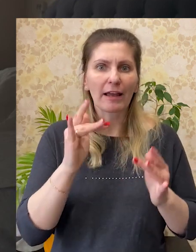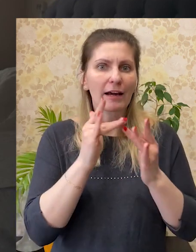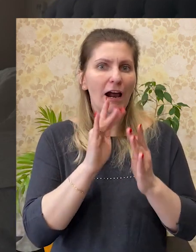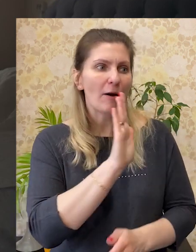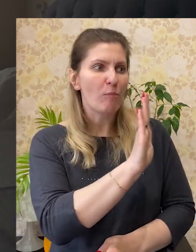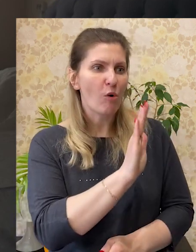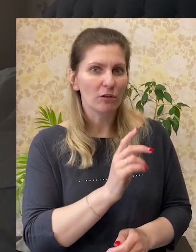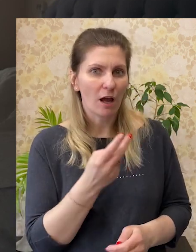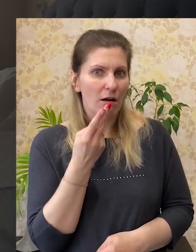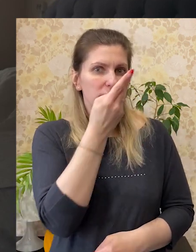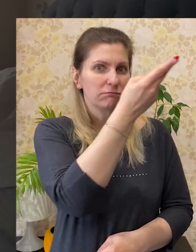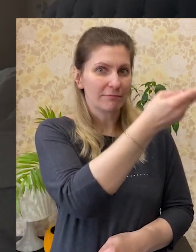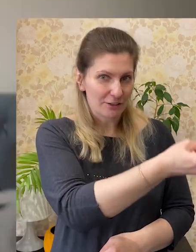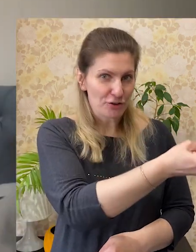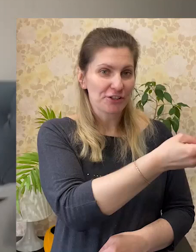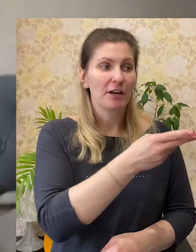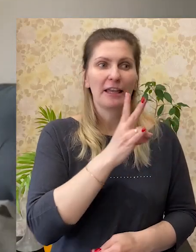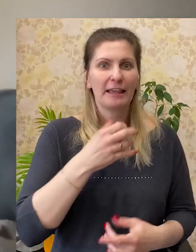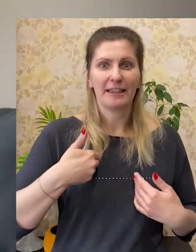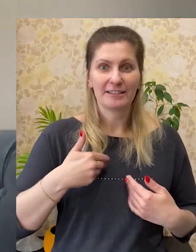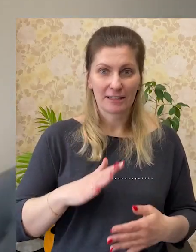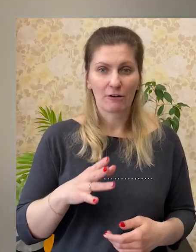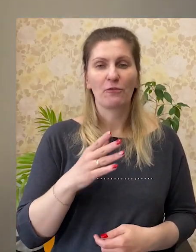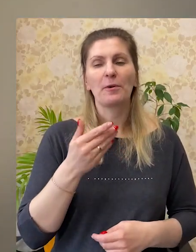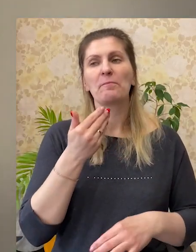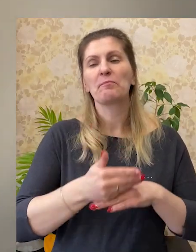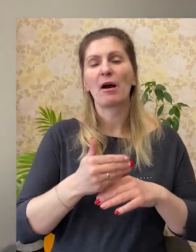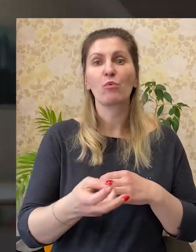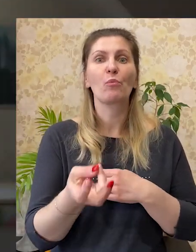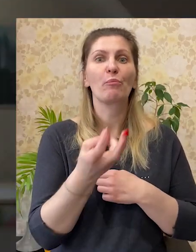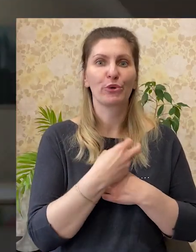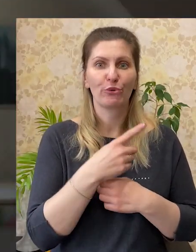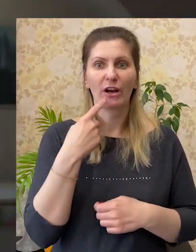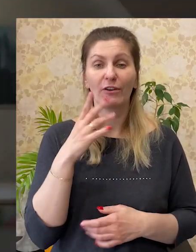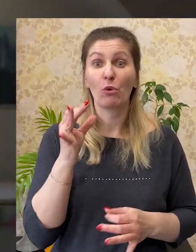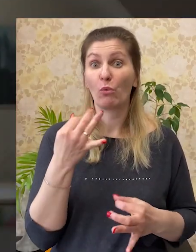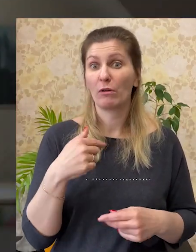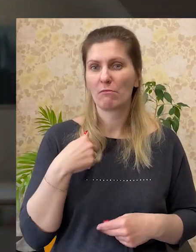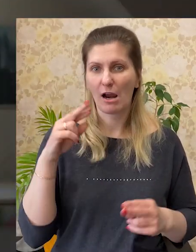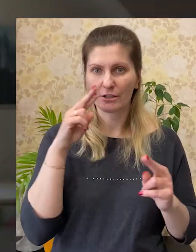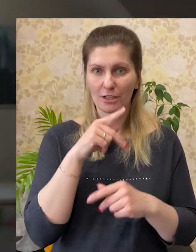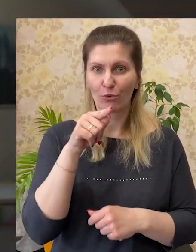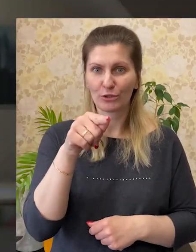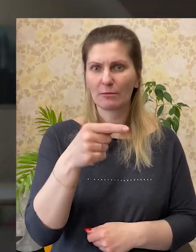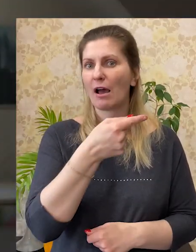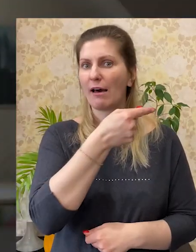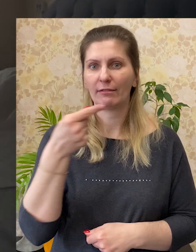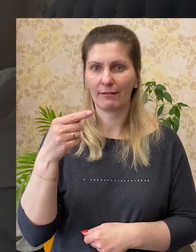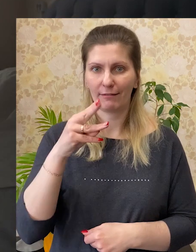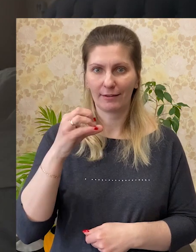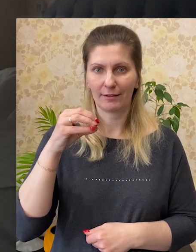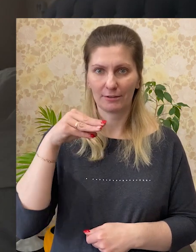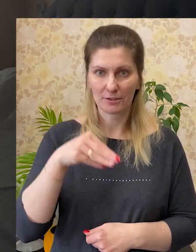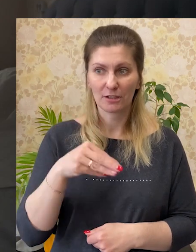койки, типа, ай, больше не здоровится со мной, все такое. Потом она заходит и такая говорит, мы ошиблись, у тебя отрицательный тест. И я